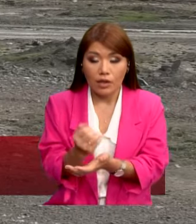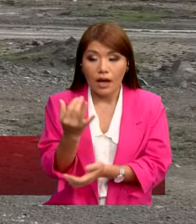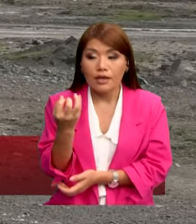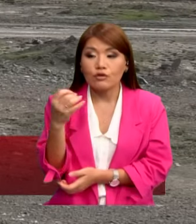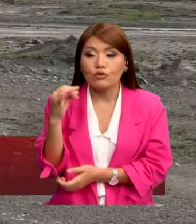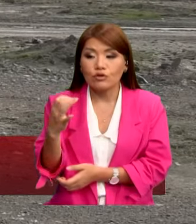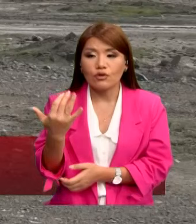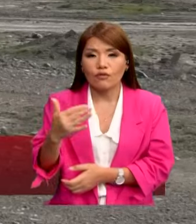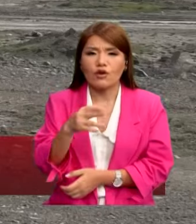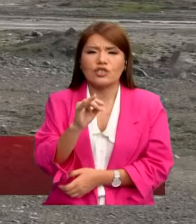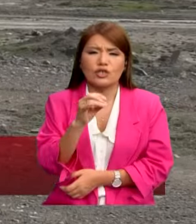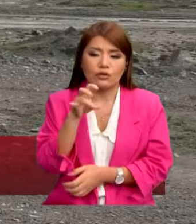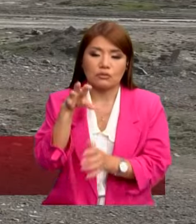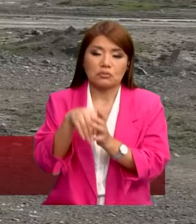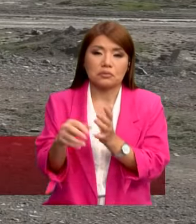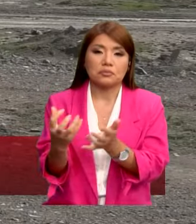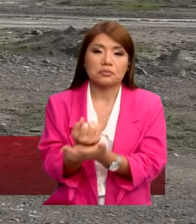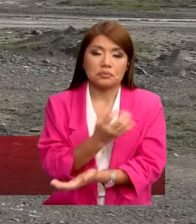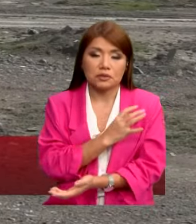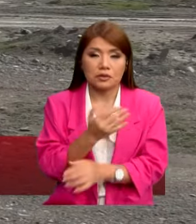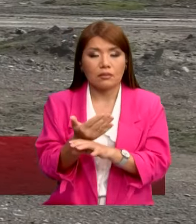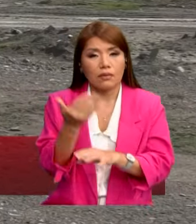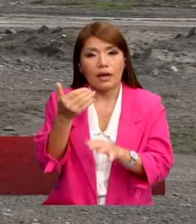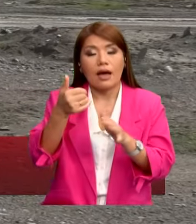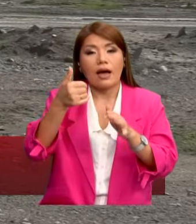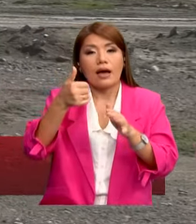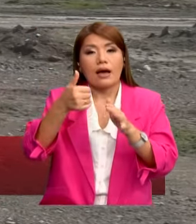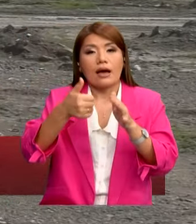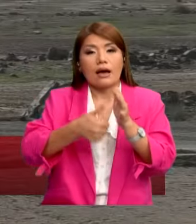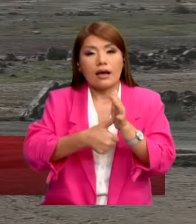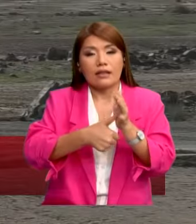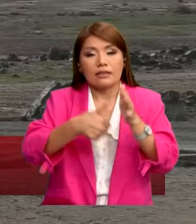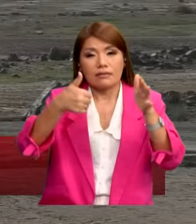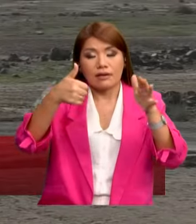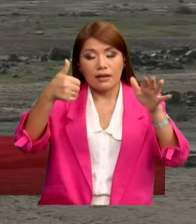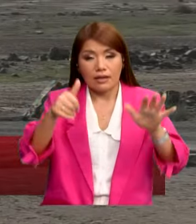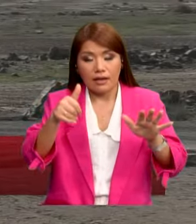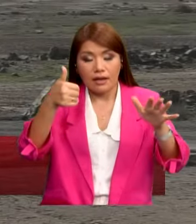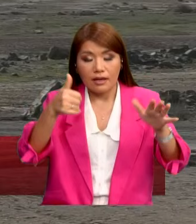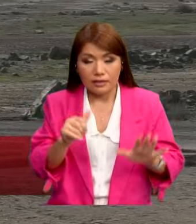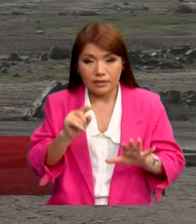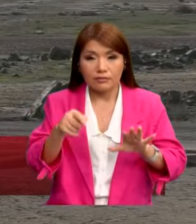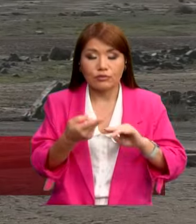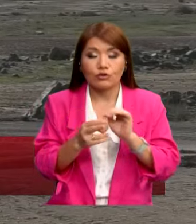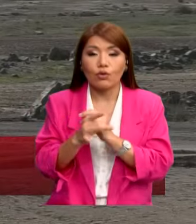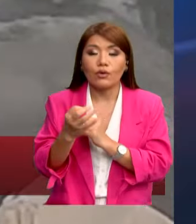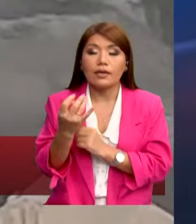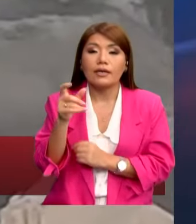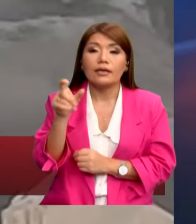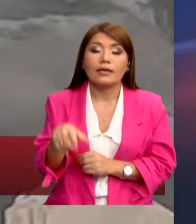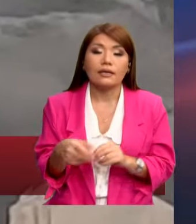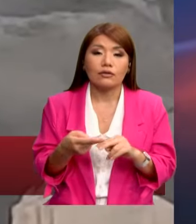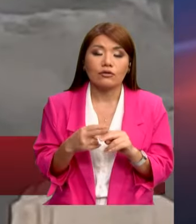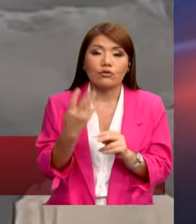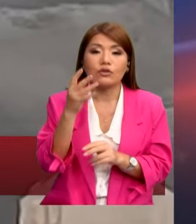Шаймерденнің жетоны да табылған. Еске сала кетсек, осыдан тура 6,5 ай бұрын Майқайыңда шахта опырылып, ішінде 4 адамы бар автобус